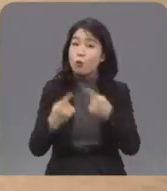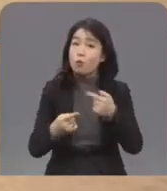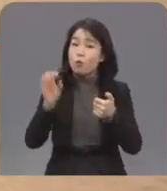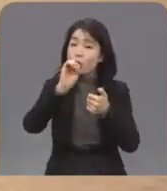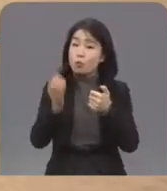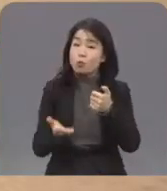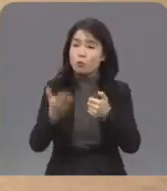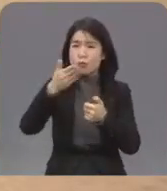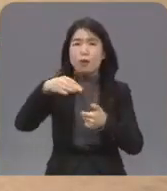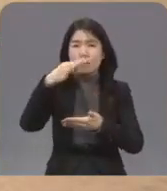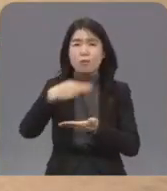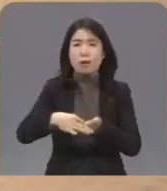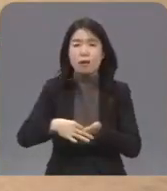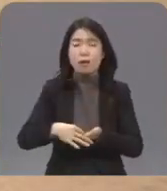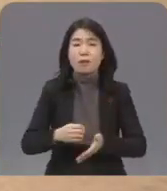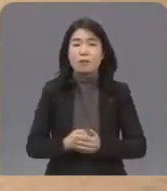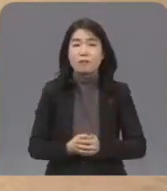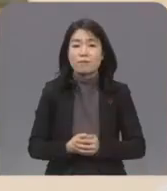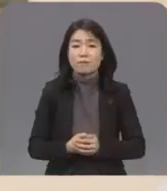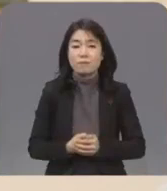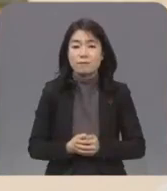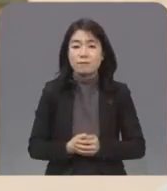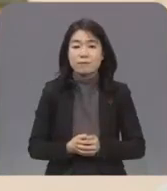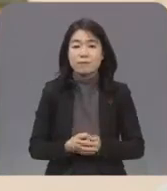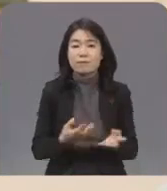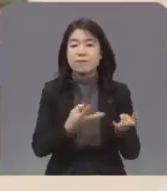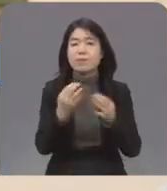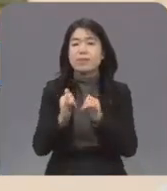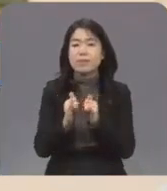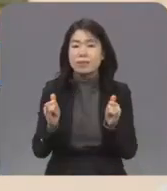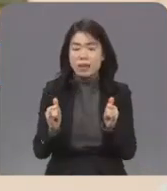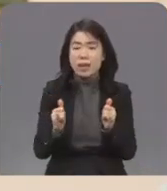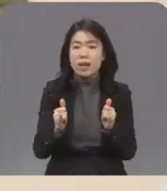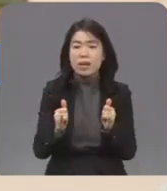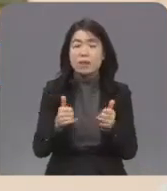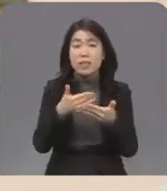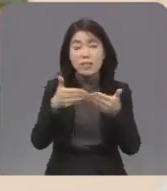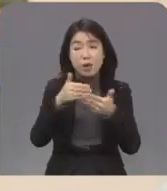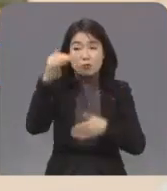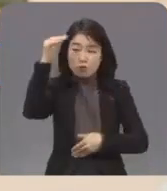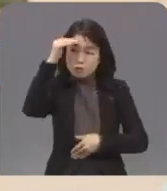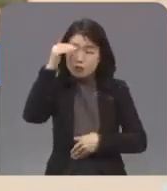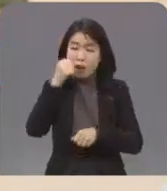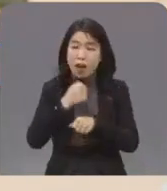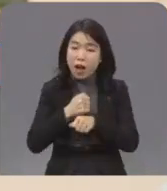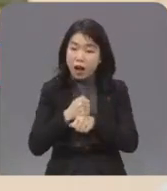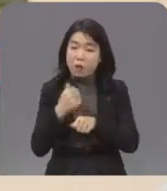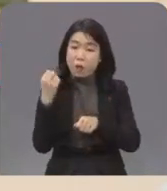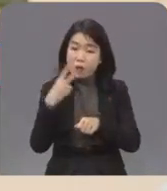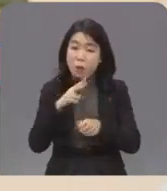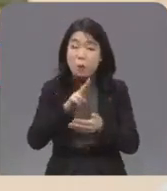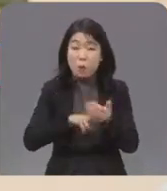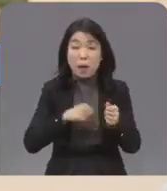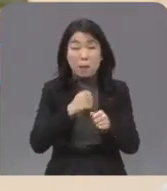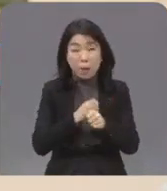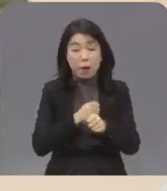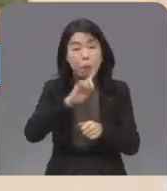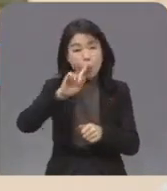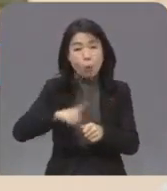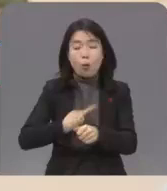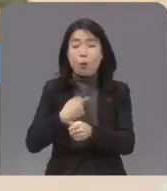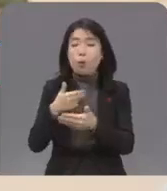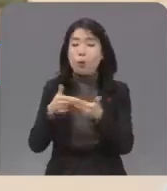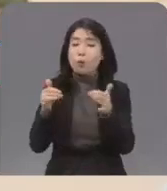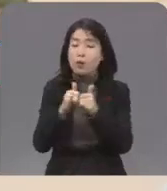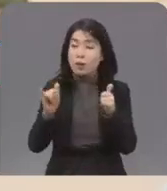이상 저렴합니다. 많은 분들이 쉽게 작품을 구경하고 또 판매하고 그러다